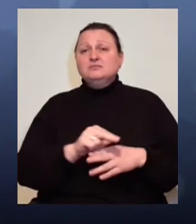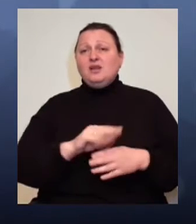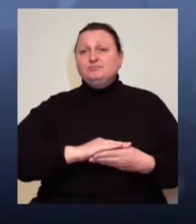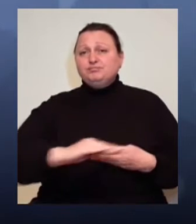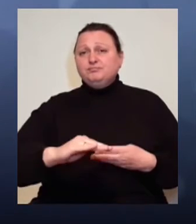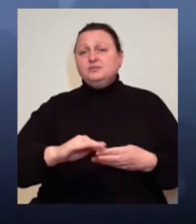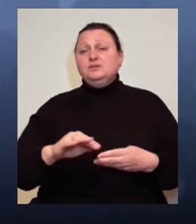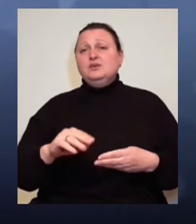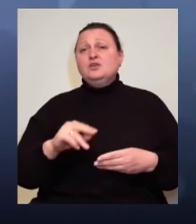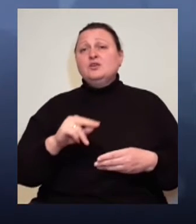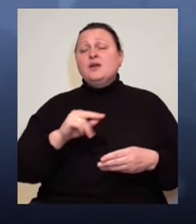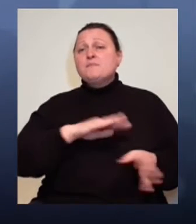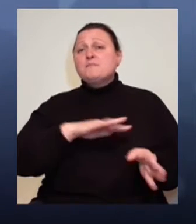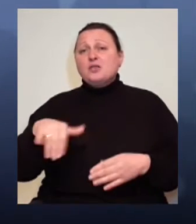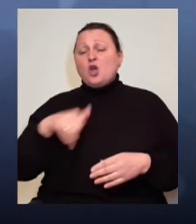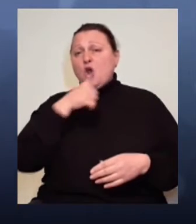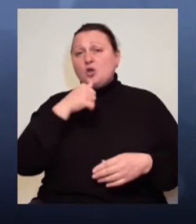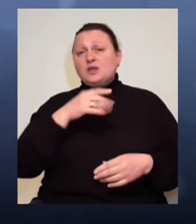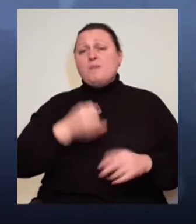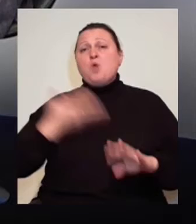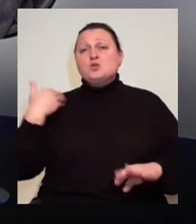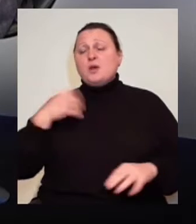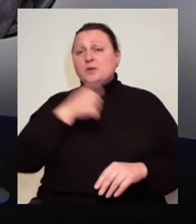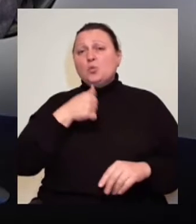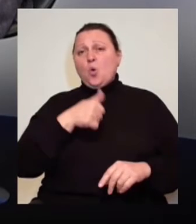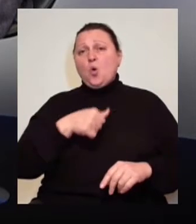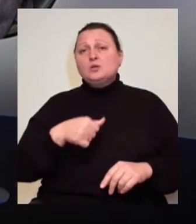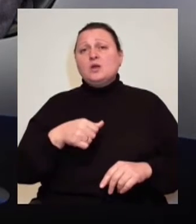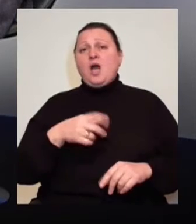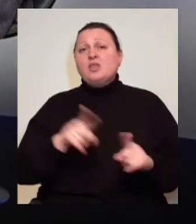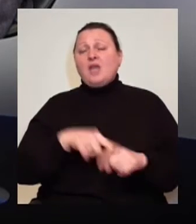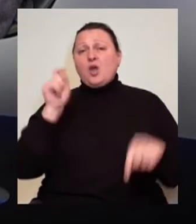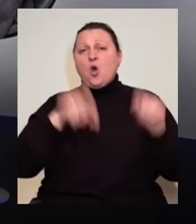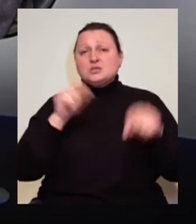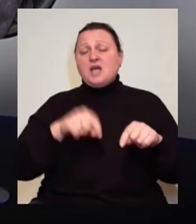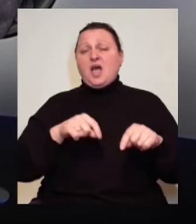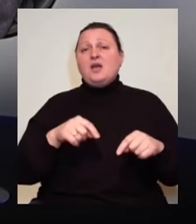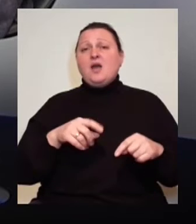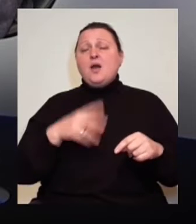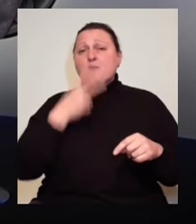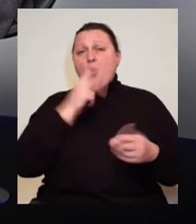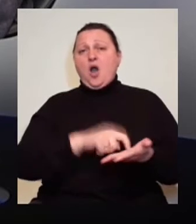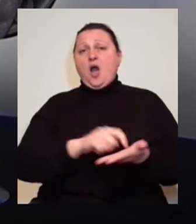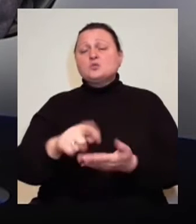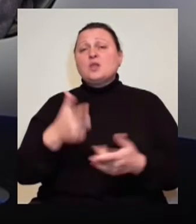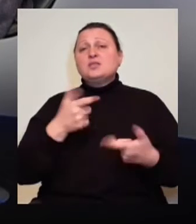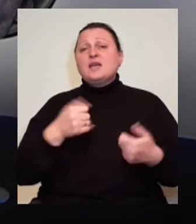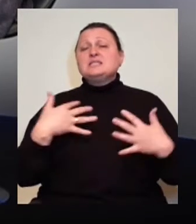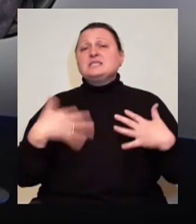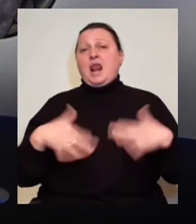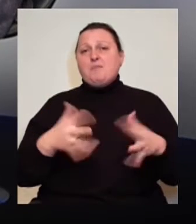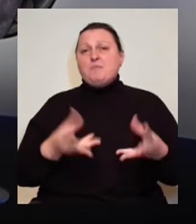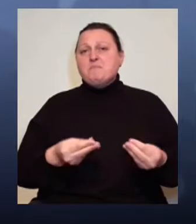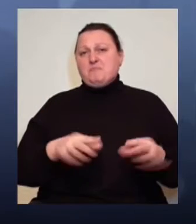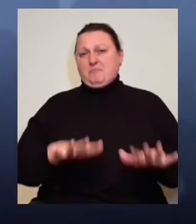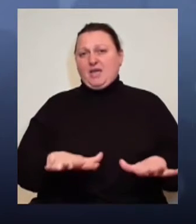ремонт чи минулого року, чи позаминулого. А такі осадки, вони показують на слабкі місця, і ці слабкі місця